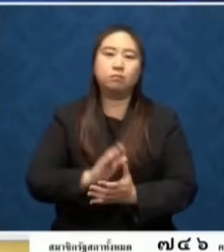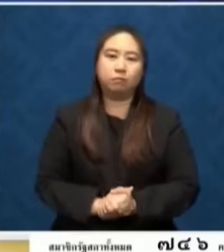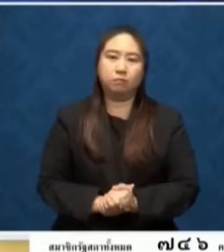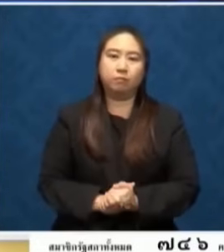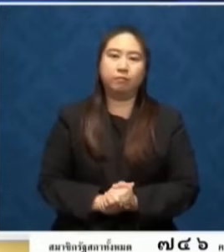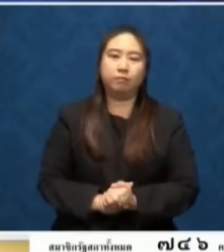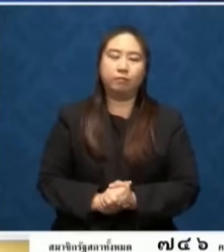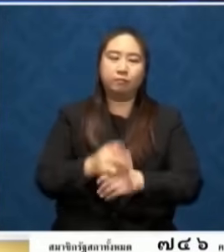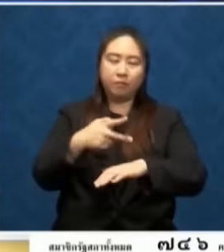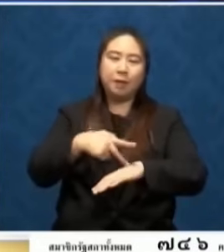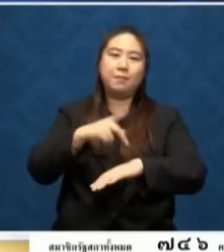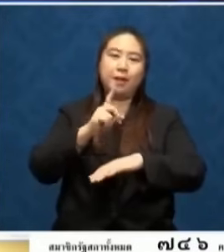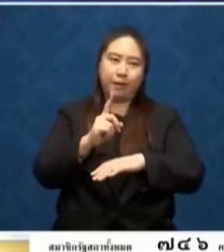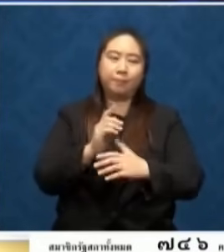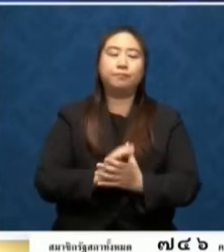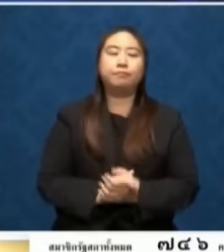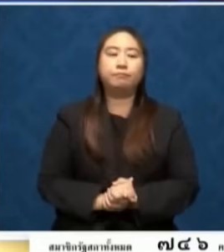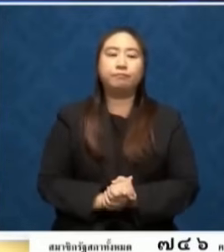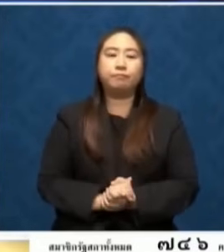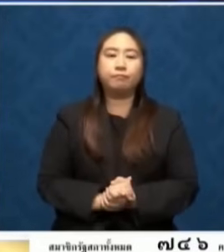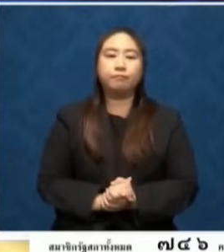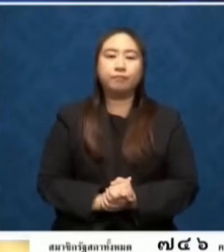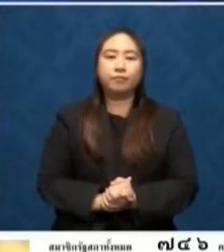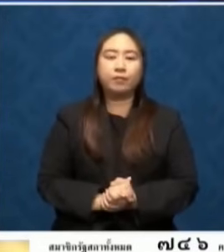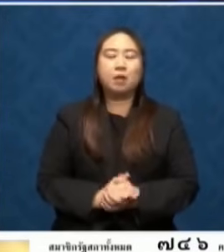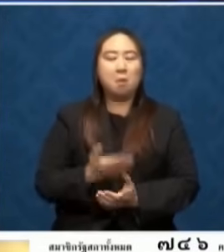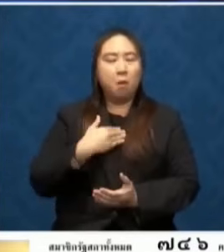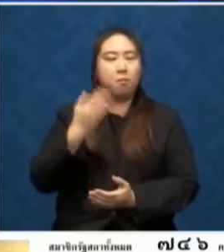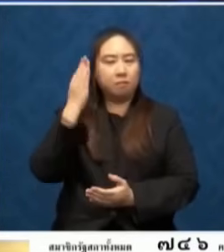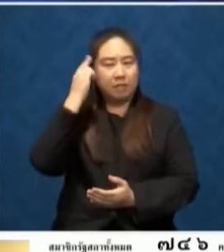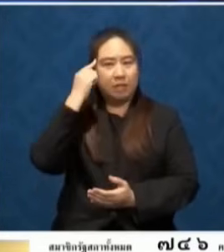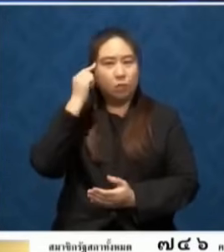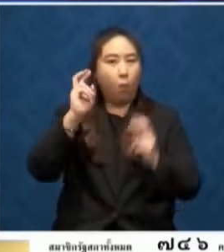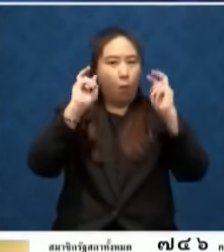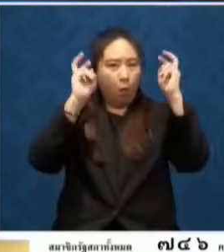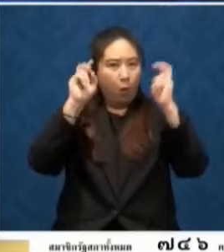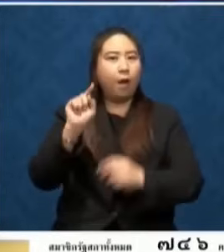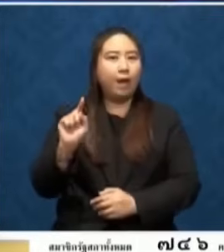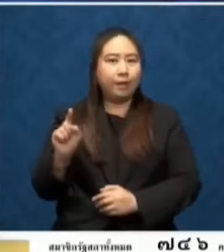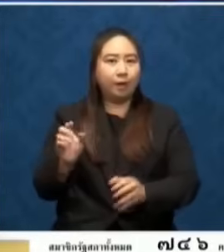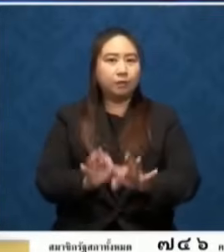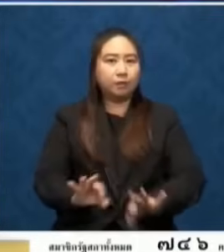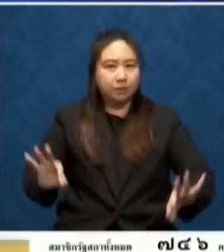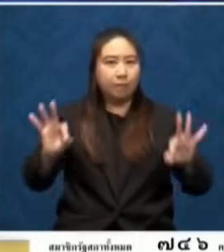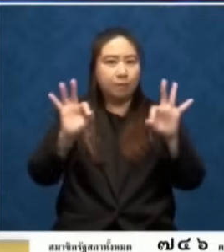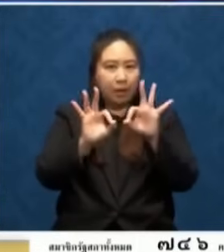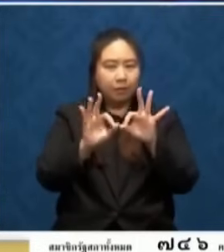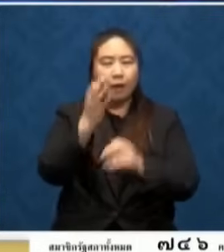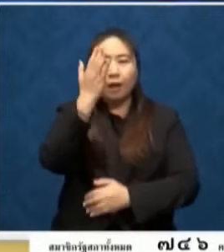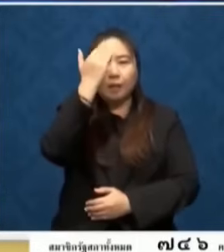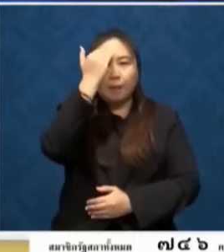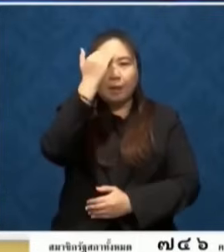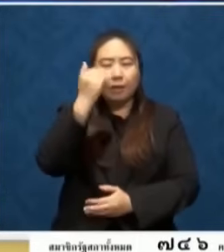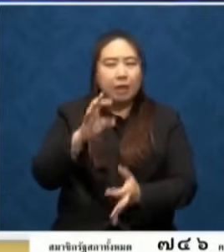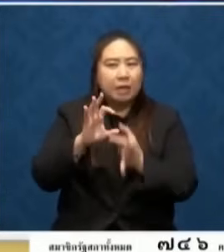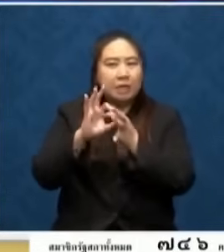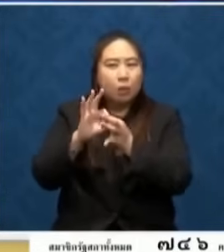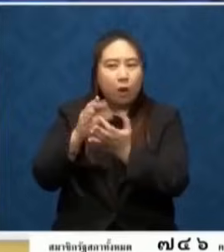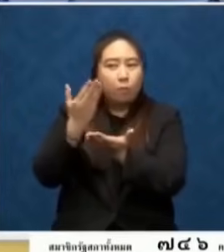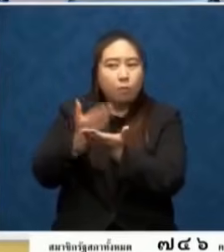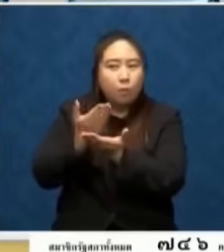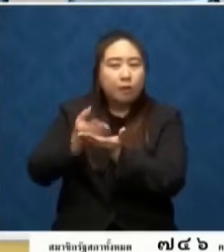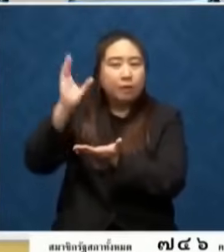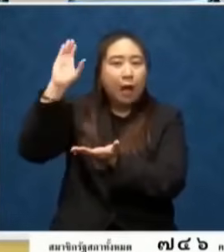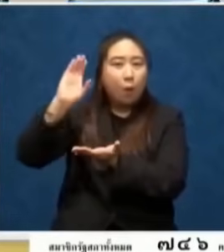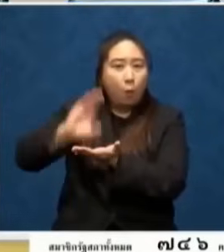ารพครับผมให้ความสำคัญกับเรื่องนี้เพราะเราพูดถึงงบประมาณ